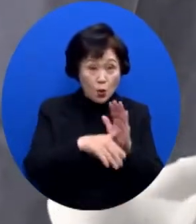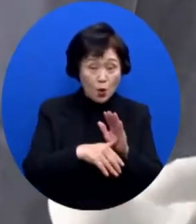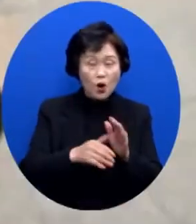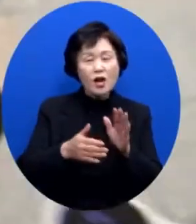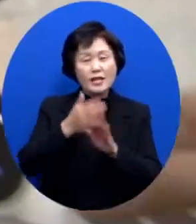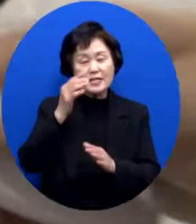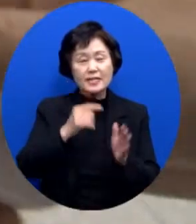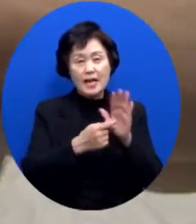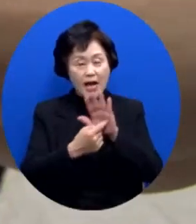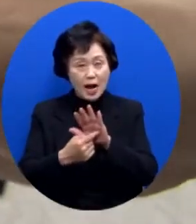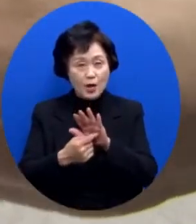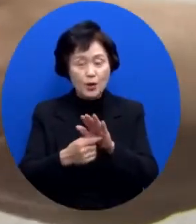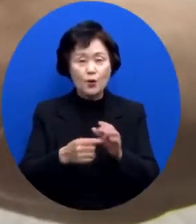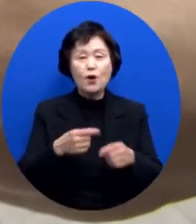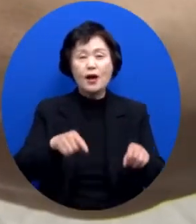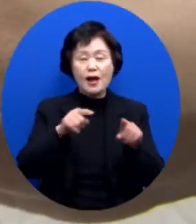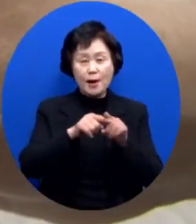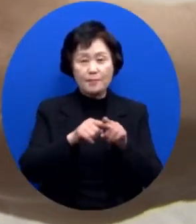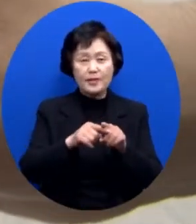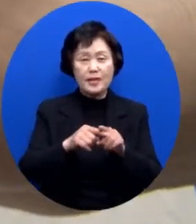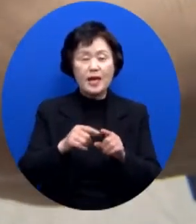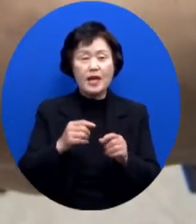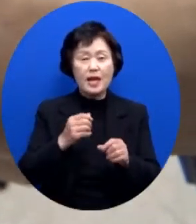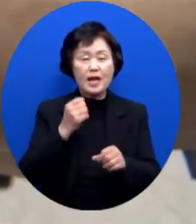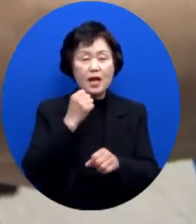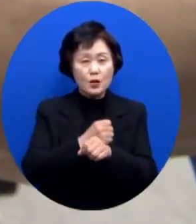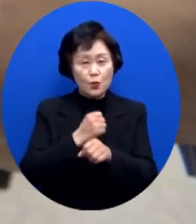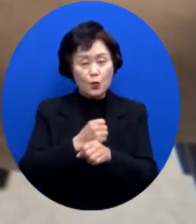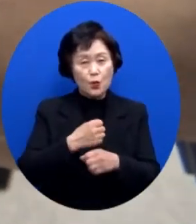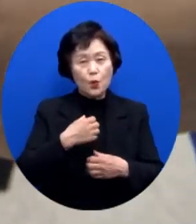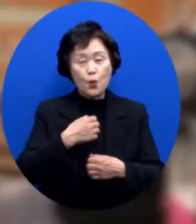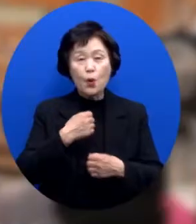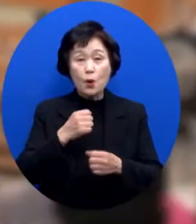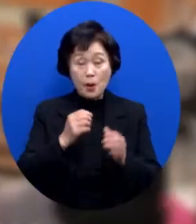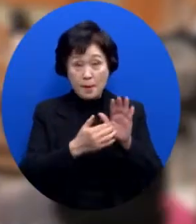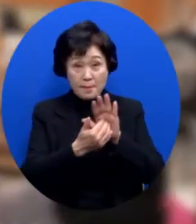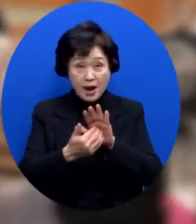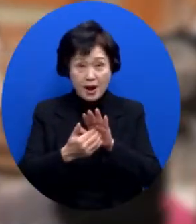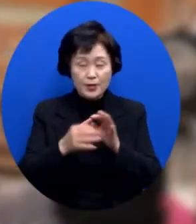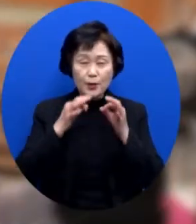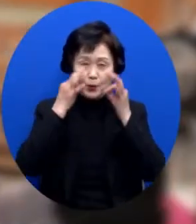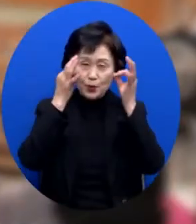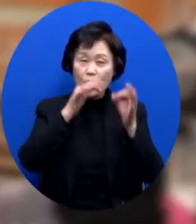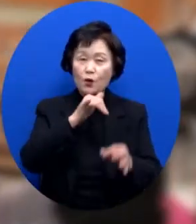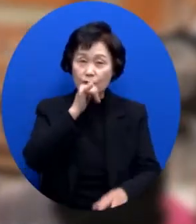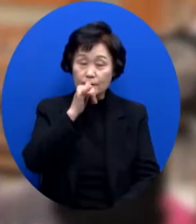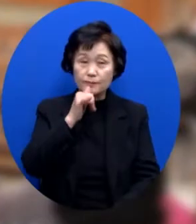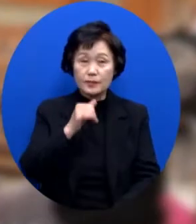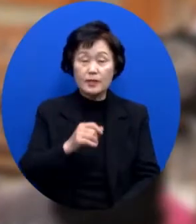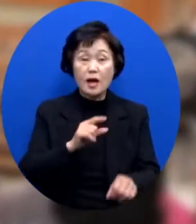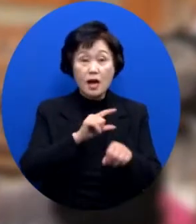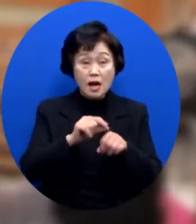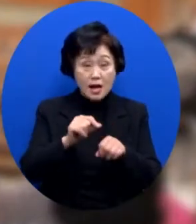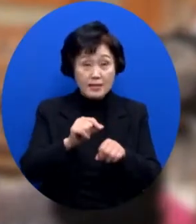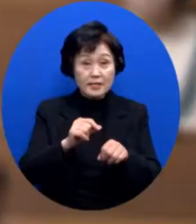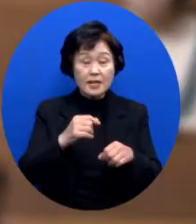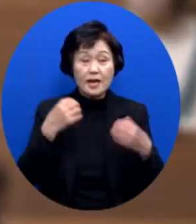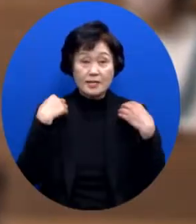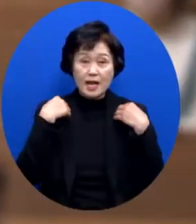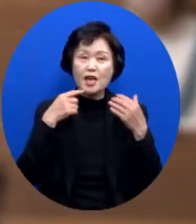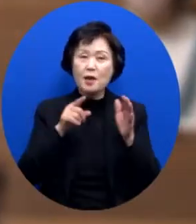구축 협력에 나섰습니다. 각 교회의 자율성을 인정한 자율적 책임 방역, 지자체의 믿음에